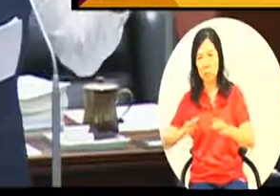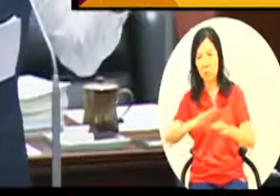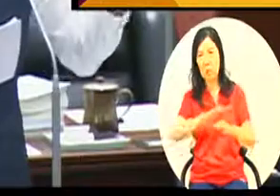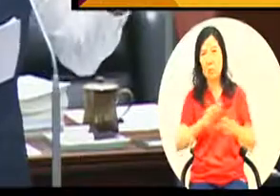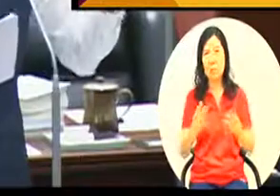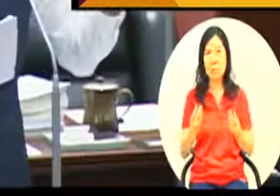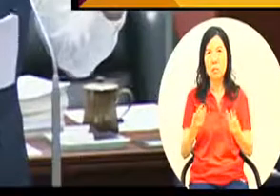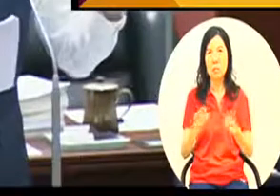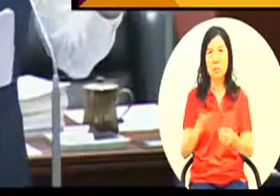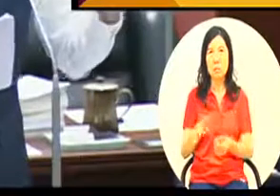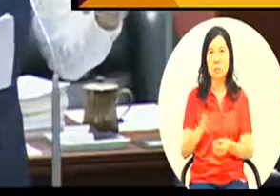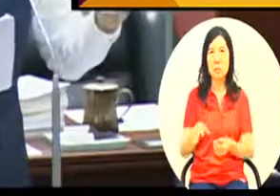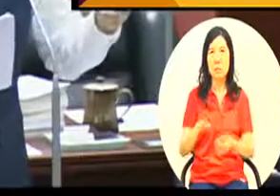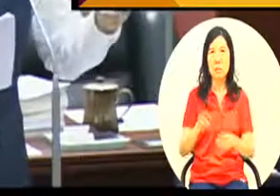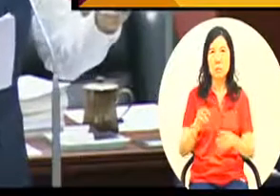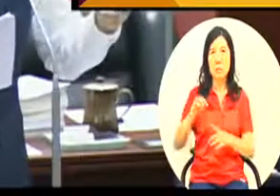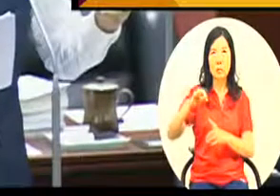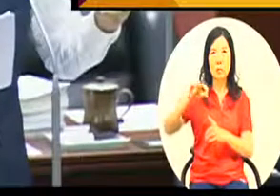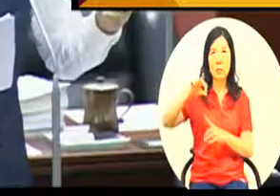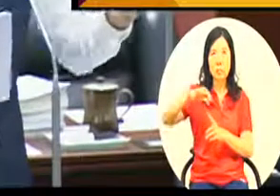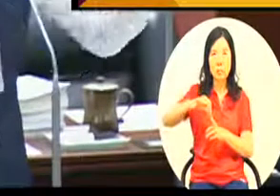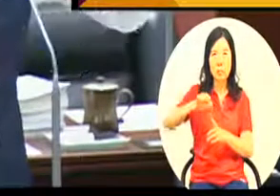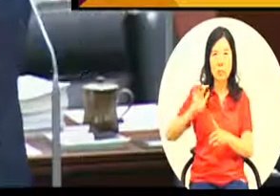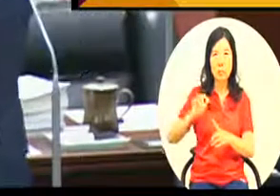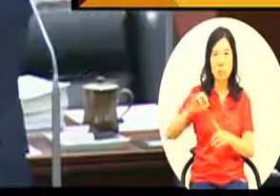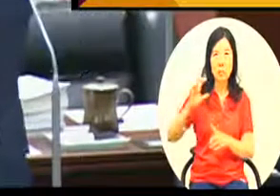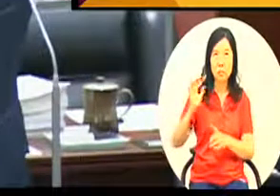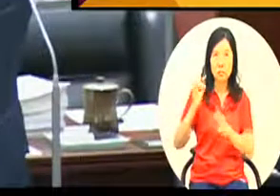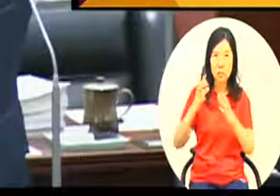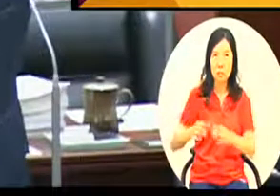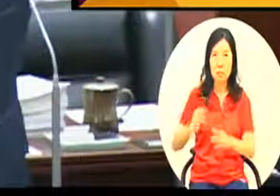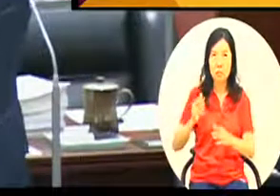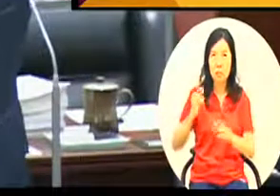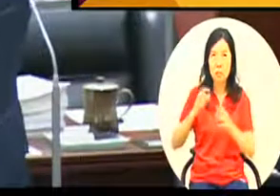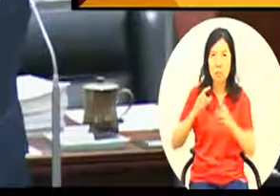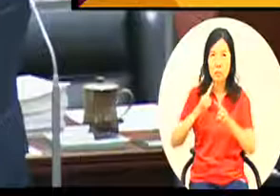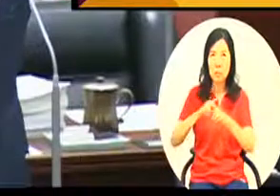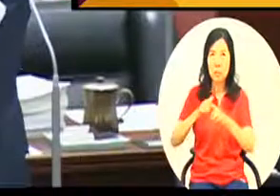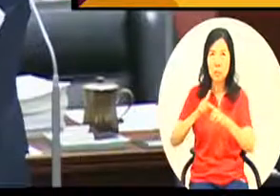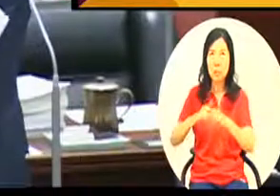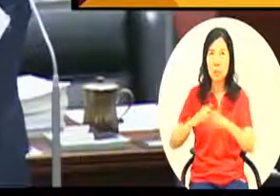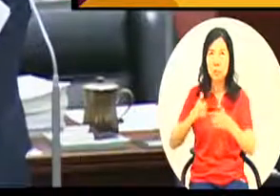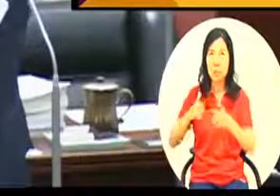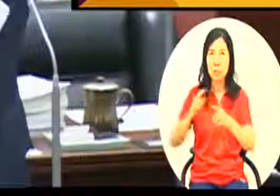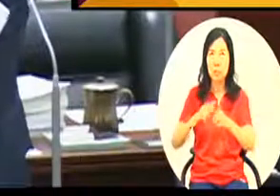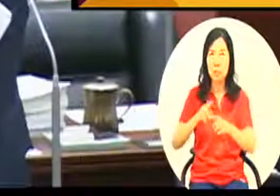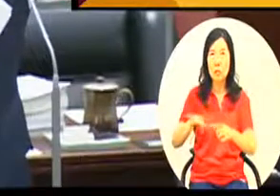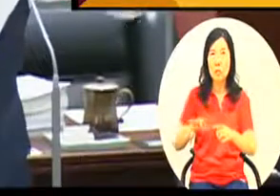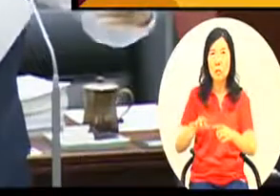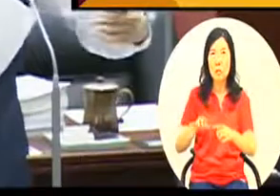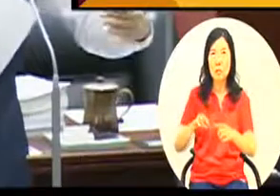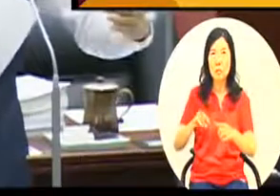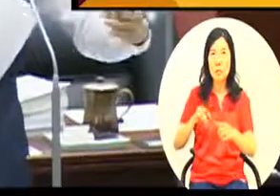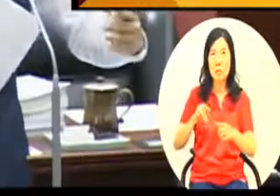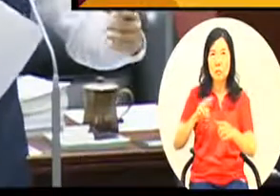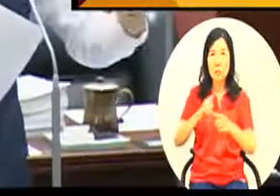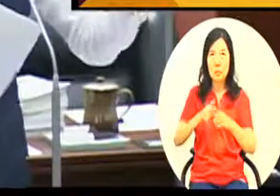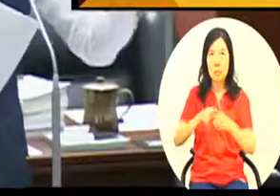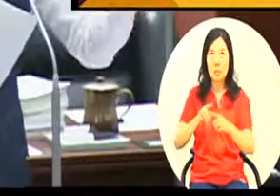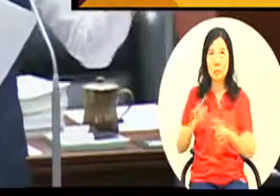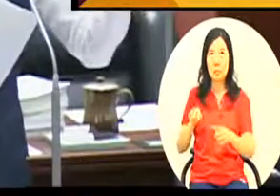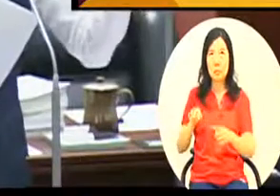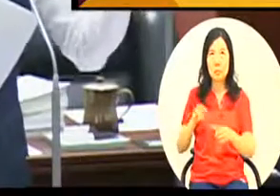这个公车站不是在路口哦，它在路这个路街十字路口或者是那个街道口的中间的时